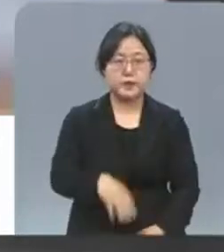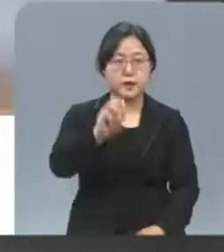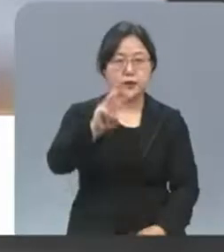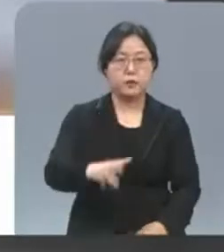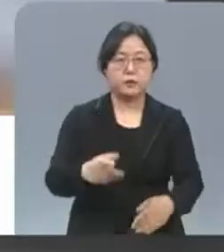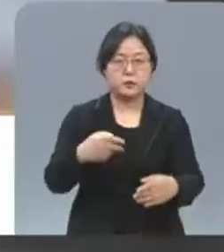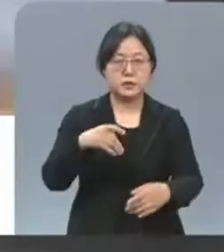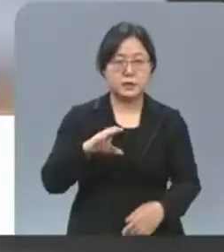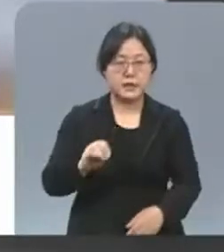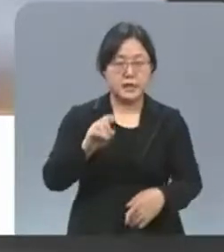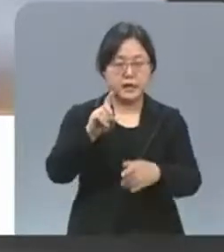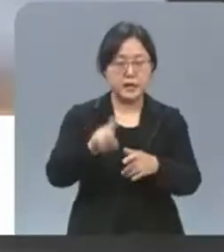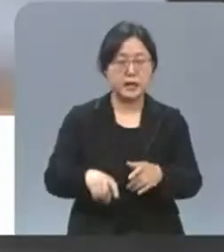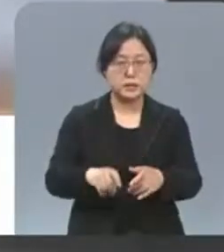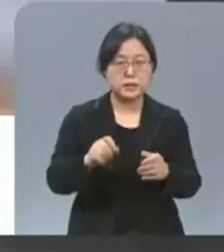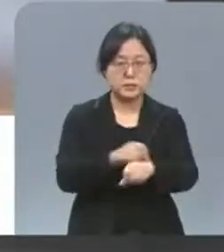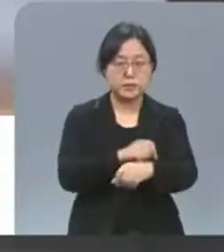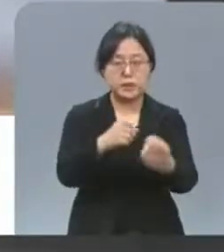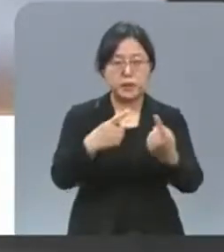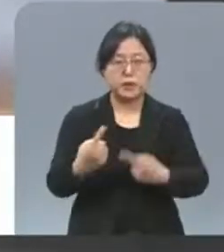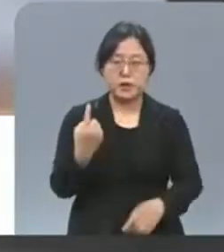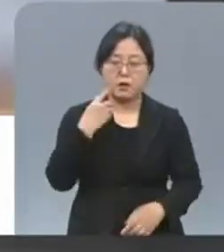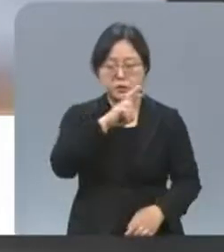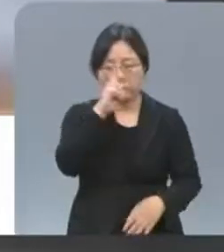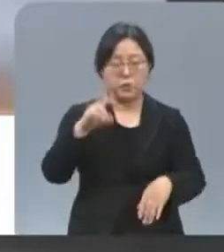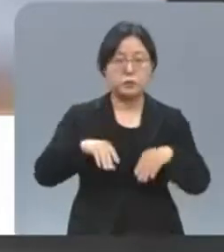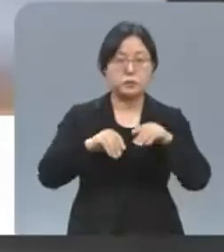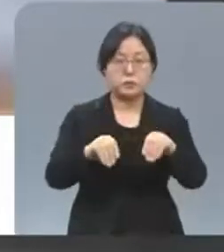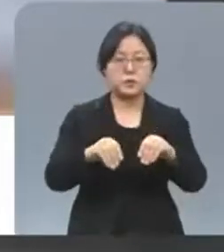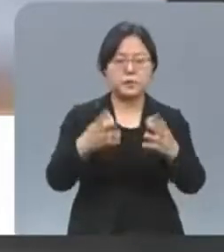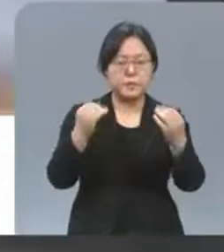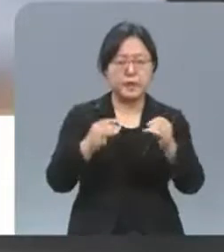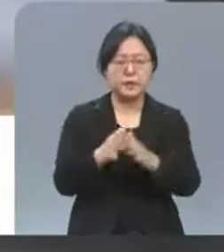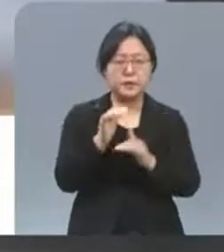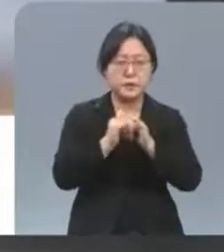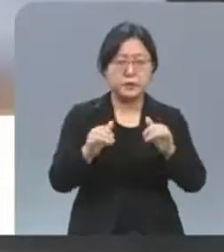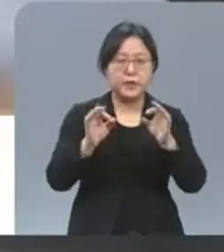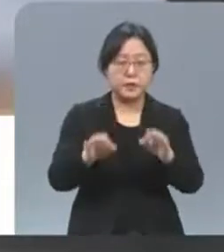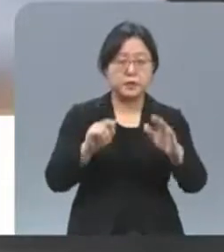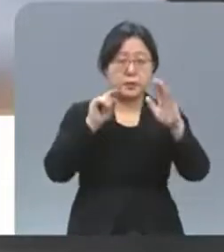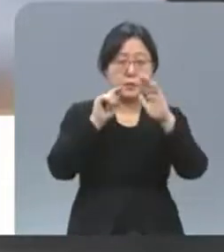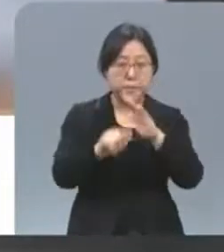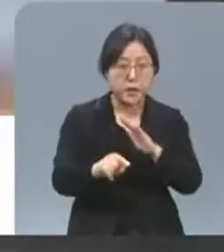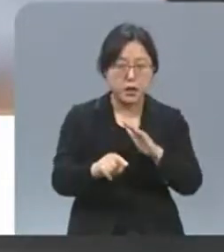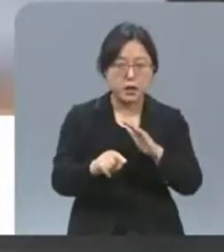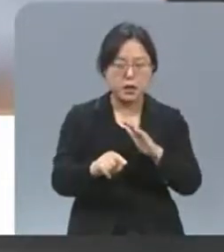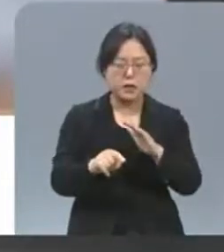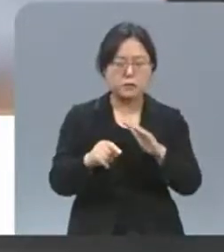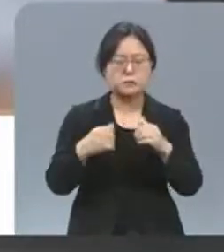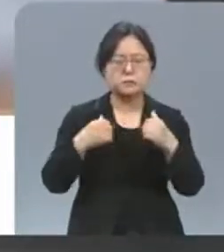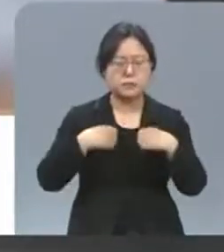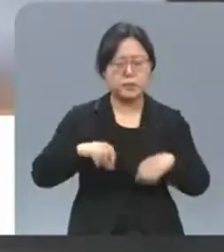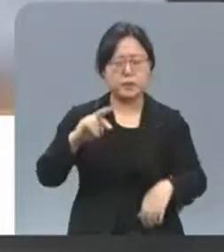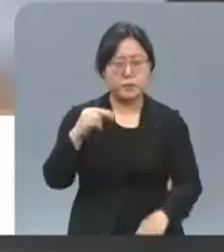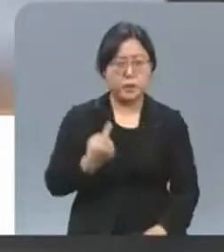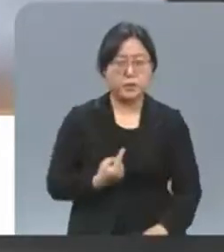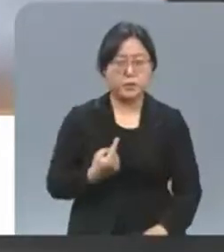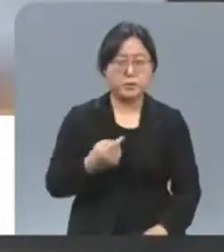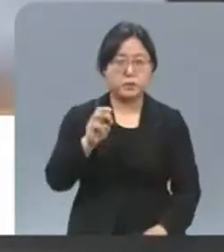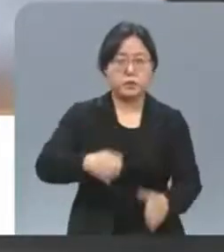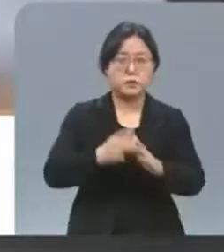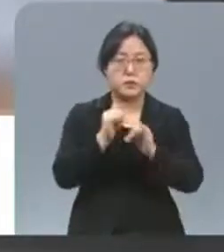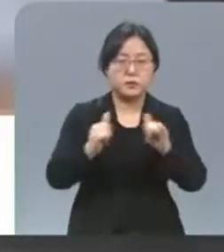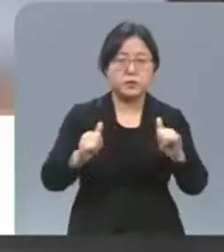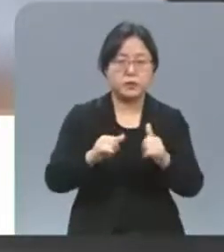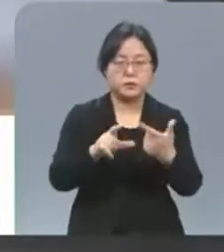광주 상생카드의 특별 할인이 어제 오후에 중단됐습니다. 많은 시민이 은행 창구에서 발길을 돌려야만 했는데요. 광주시는